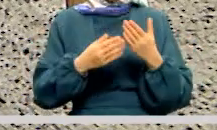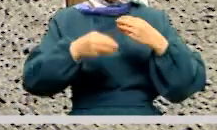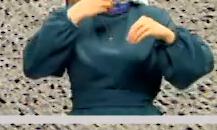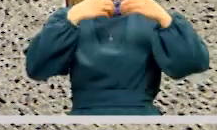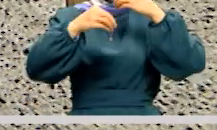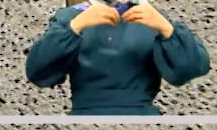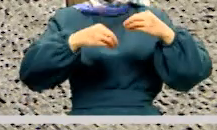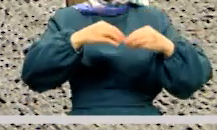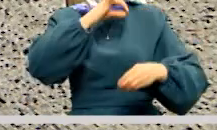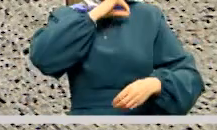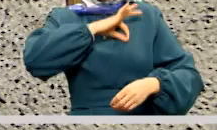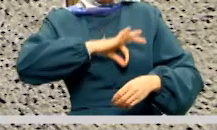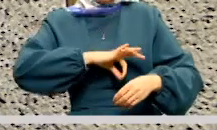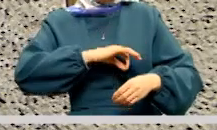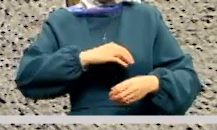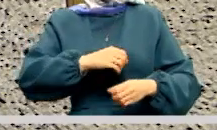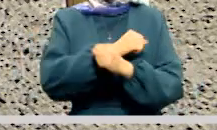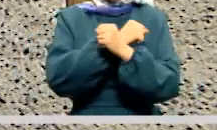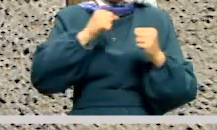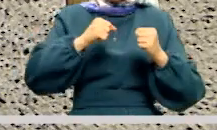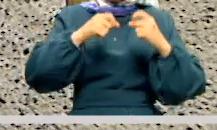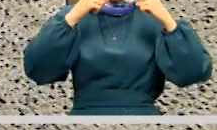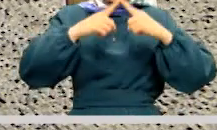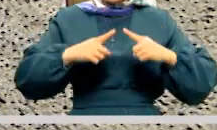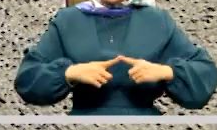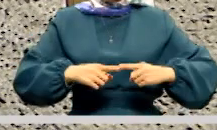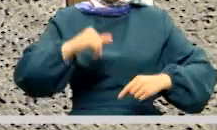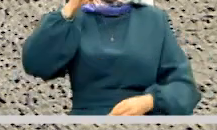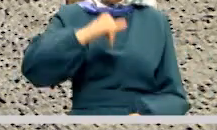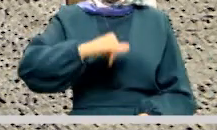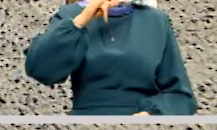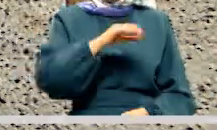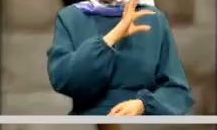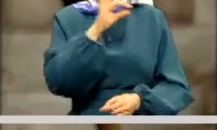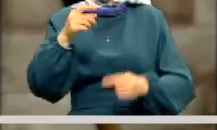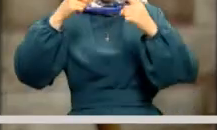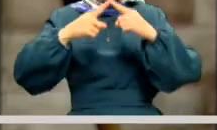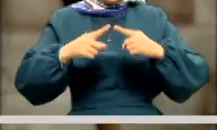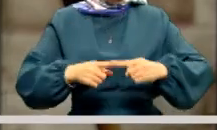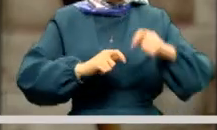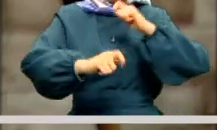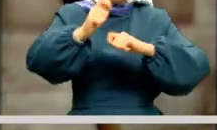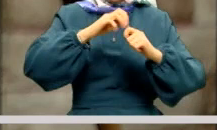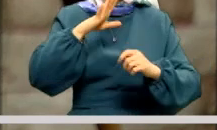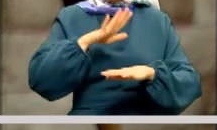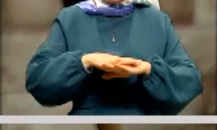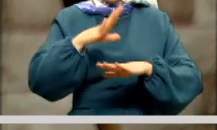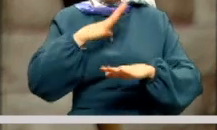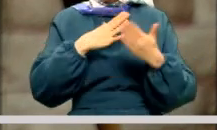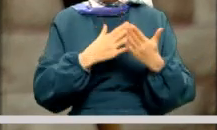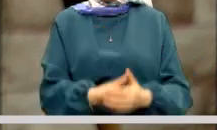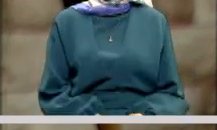karı zararı hesap ederek Eğer hak ve haksızlığı hesap ederek hareket ediyor isek aslında